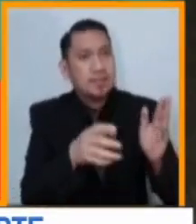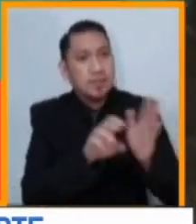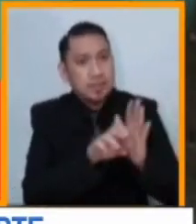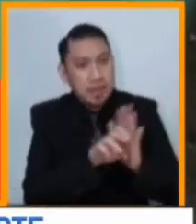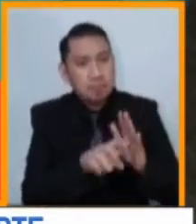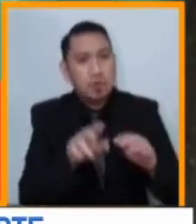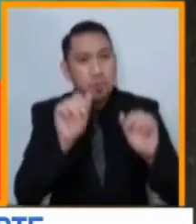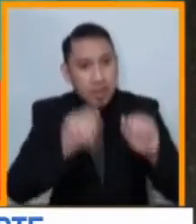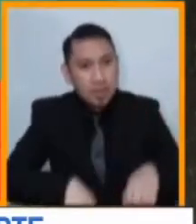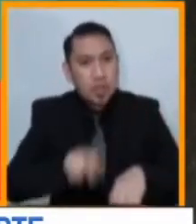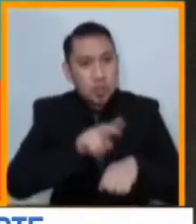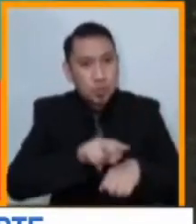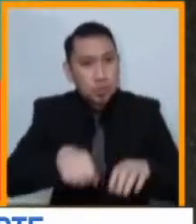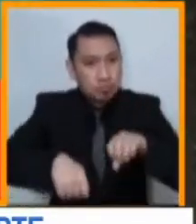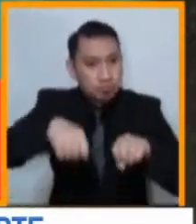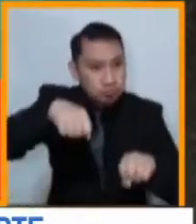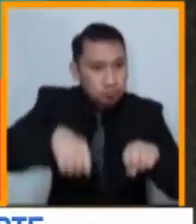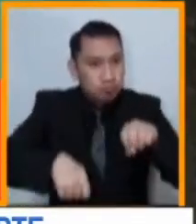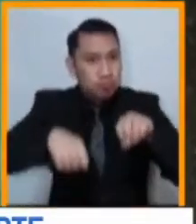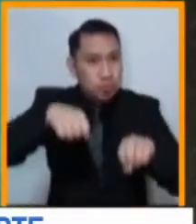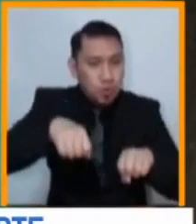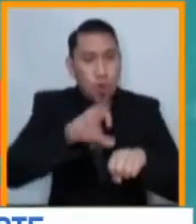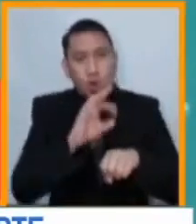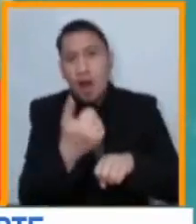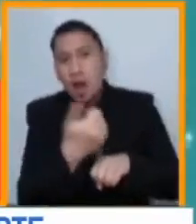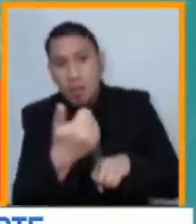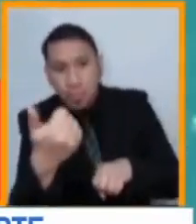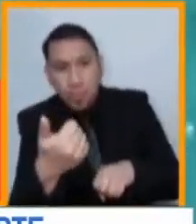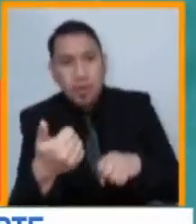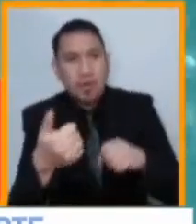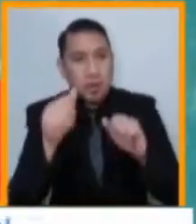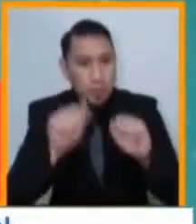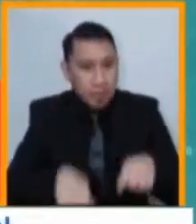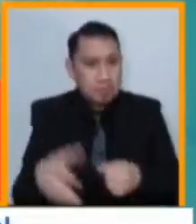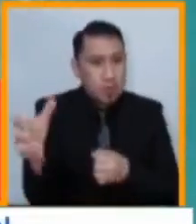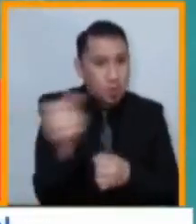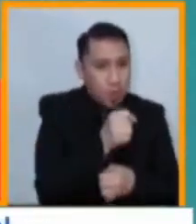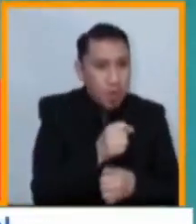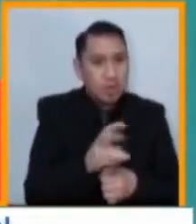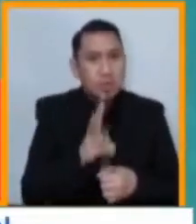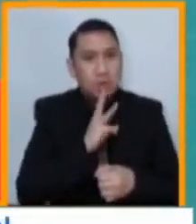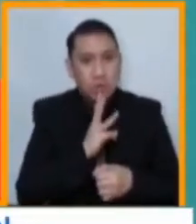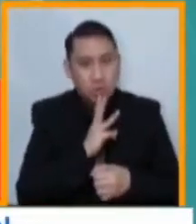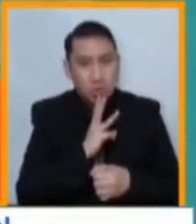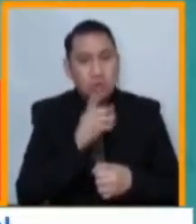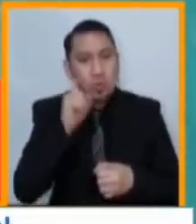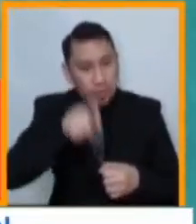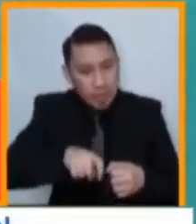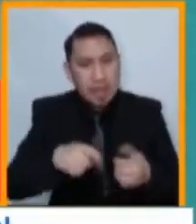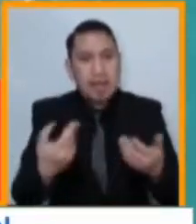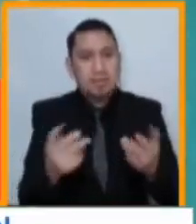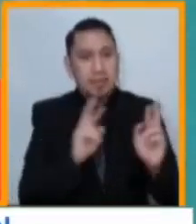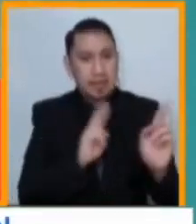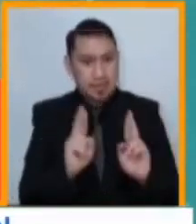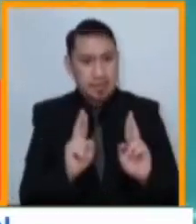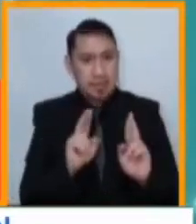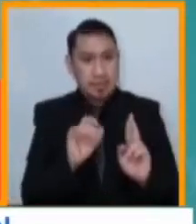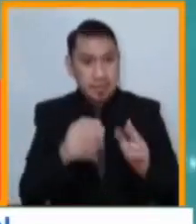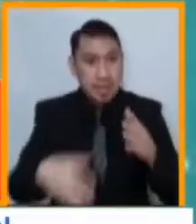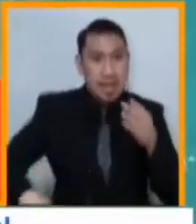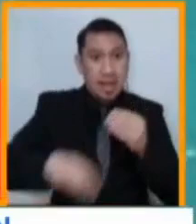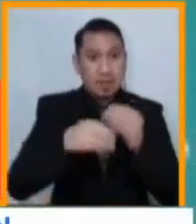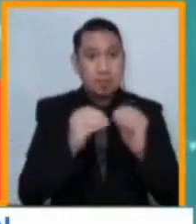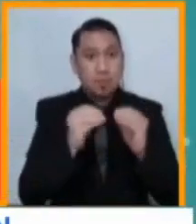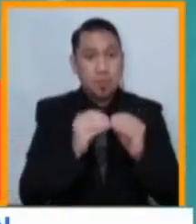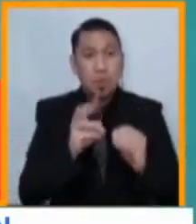plants ay ito po ay nakahanda na para po magkaroon ng karagdagang tubig kung sakali po magkaroon ng limitasyon